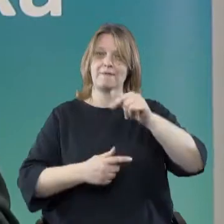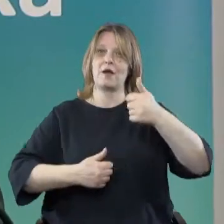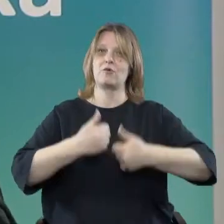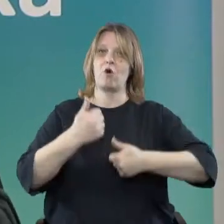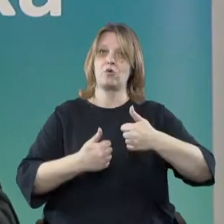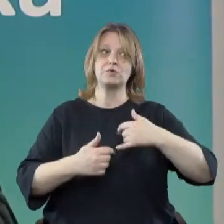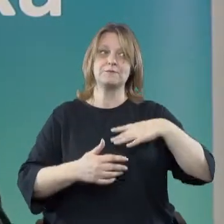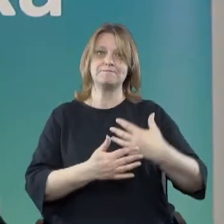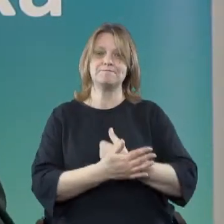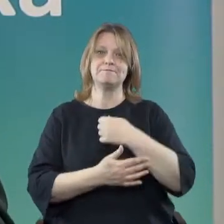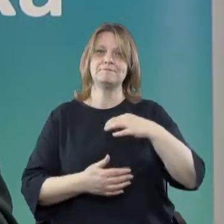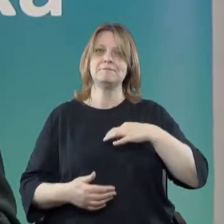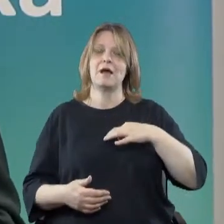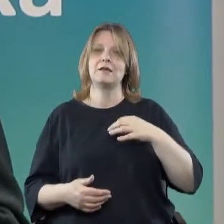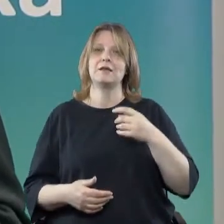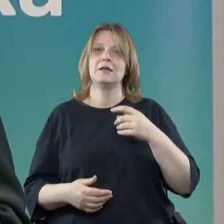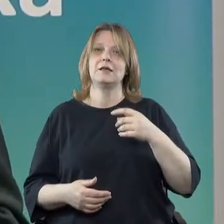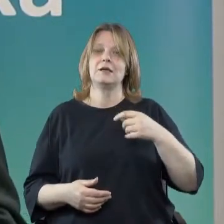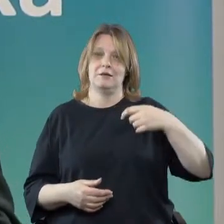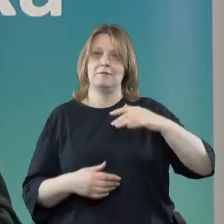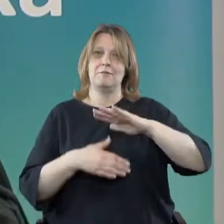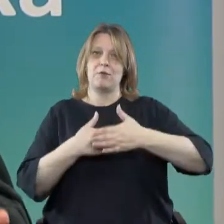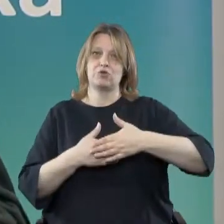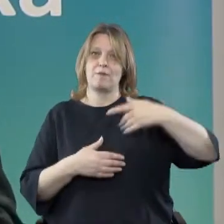prezydenta RP, pani Agata Kornhauser-Duda.